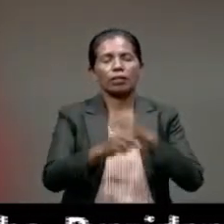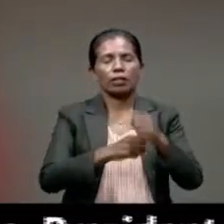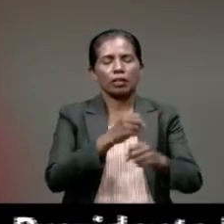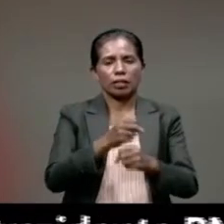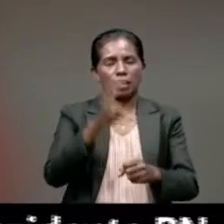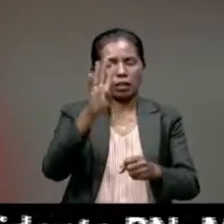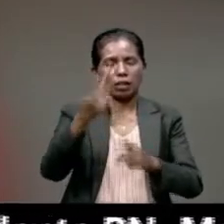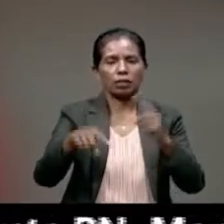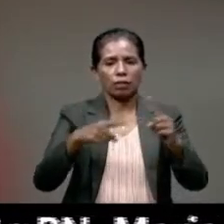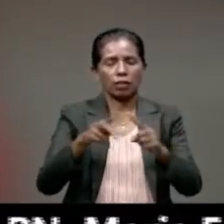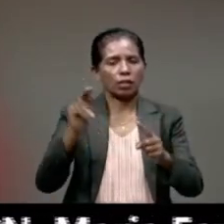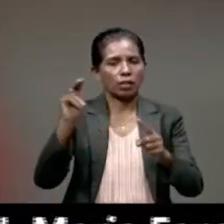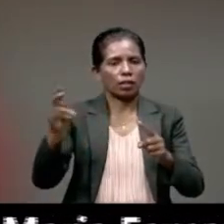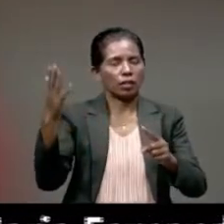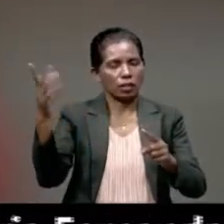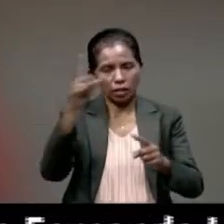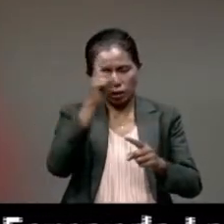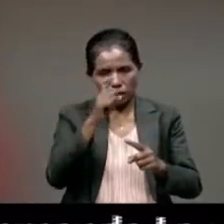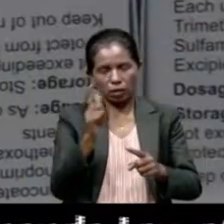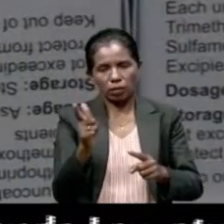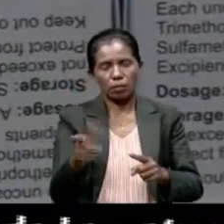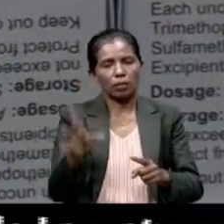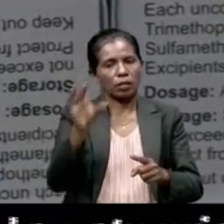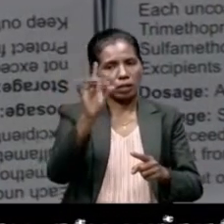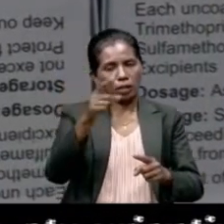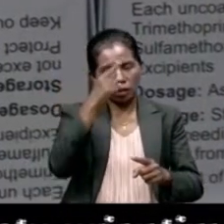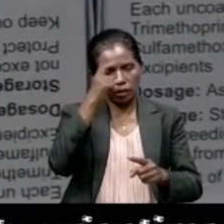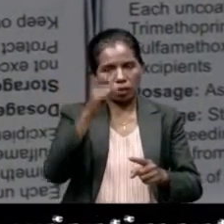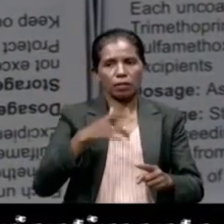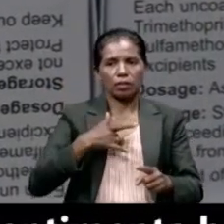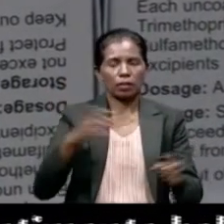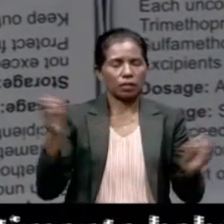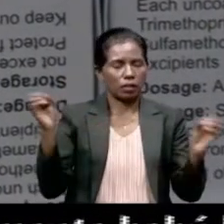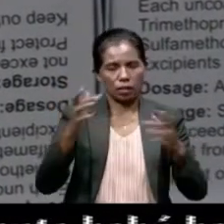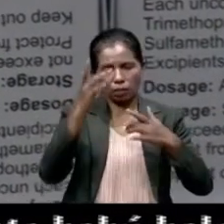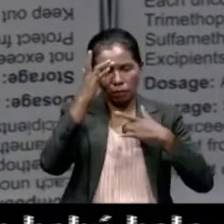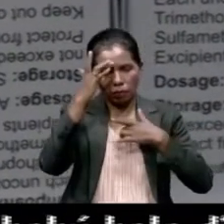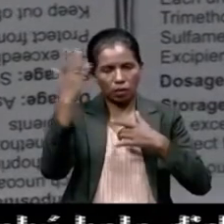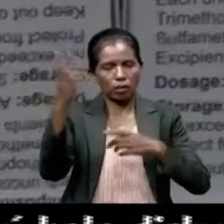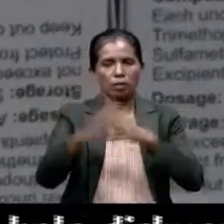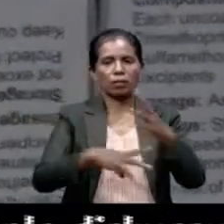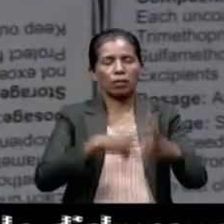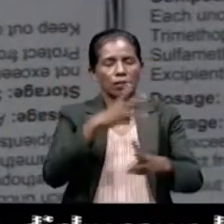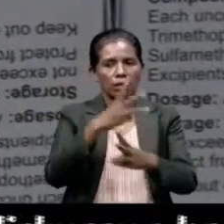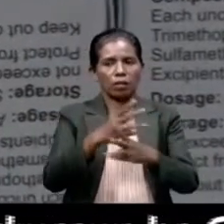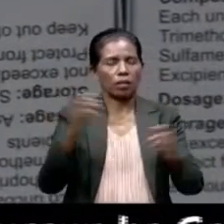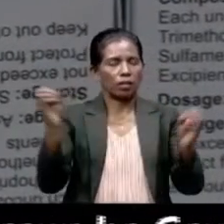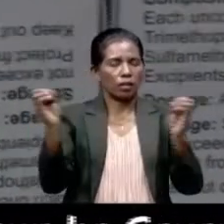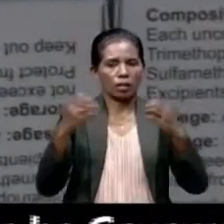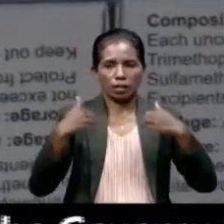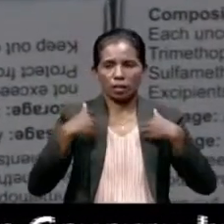hatona bain hire nie ihe idadi rua nulu resingualu, tamba nie sente la iha moras ide iha mundo ne mak la iha